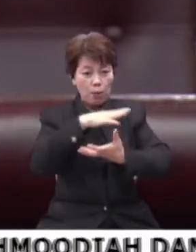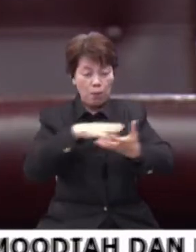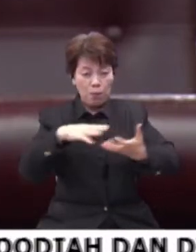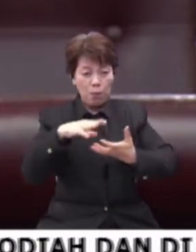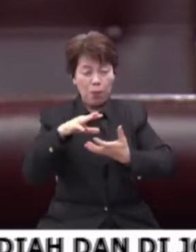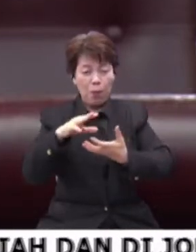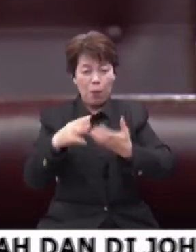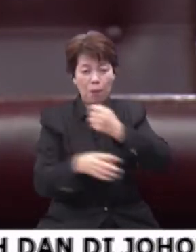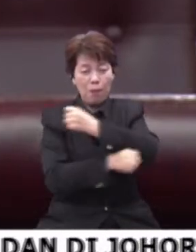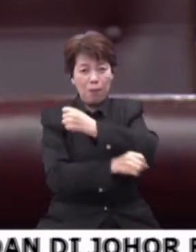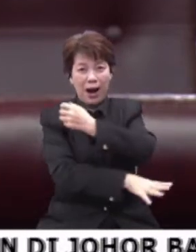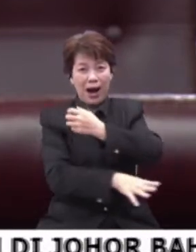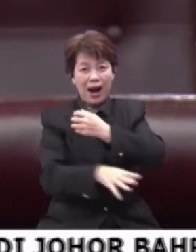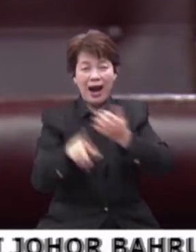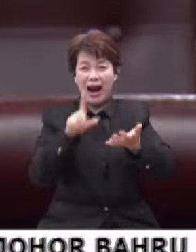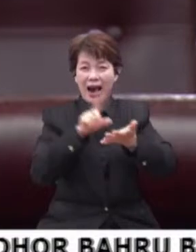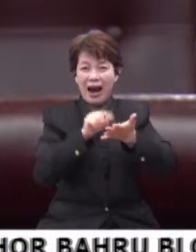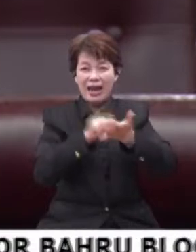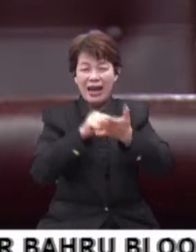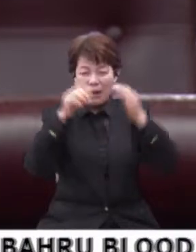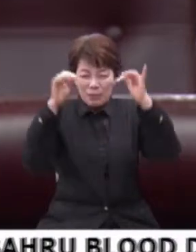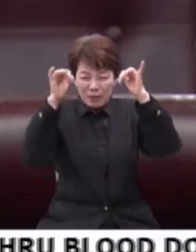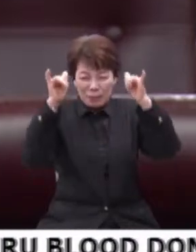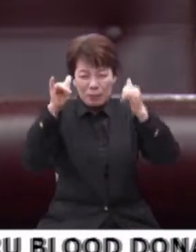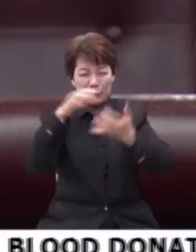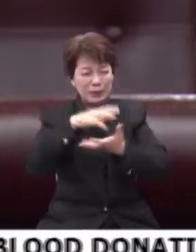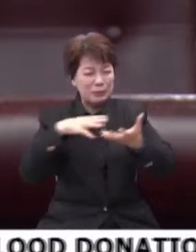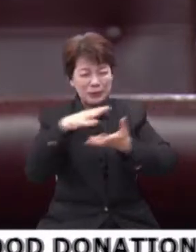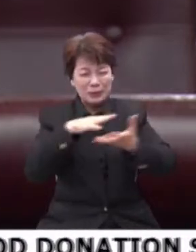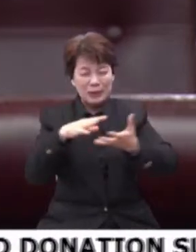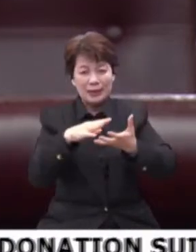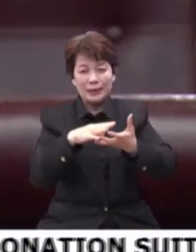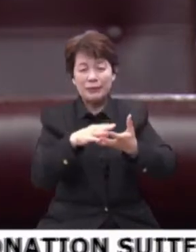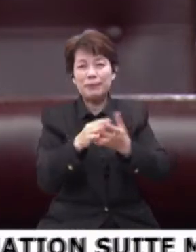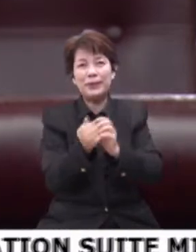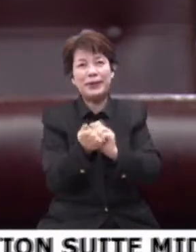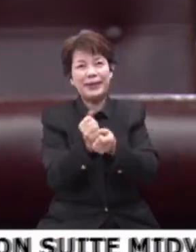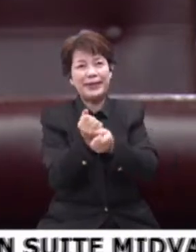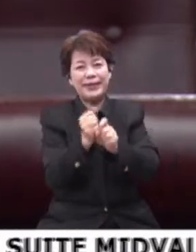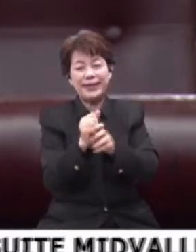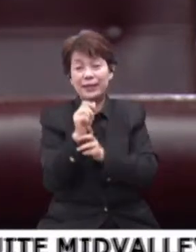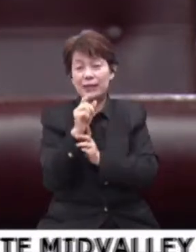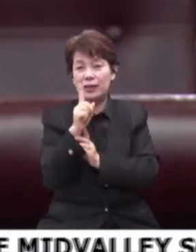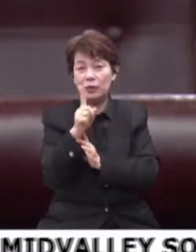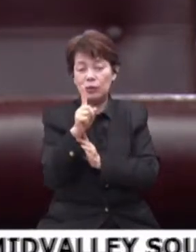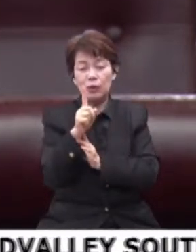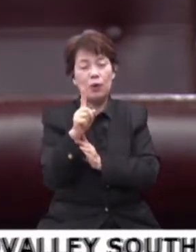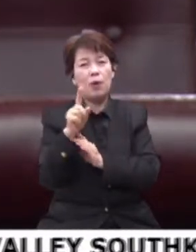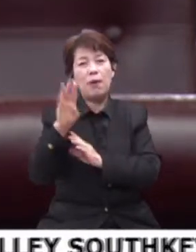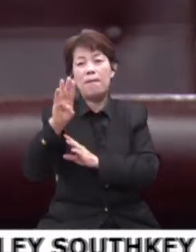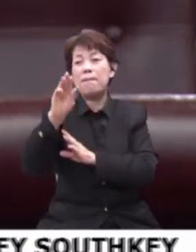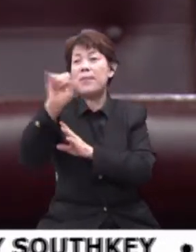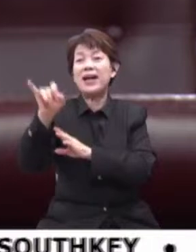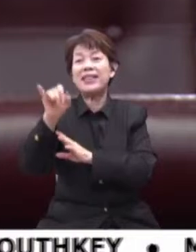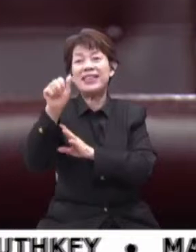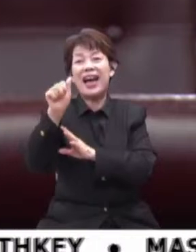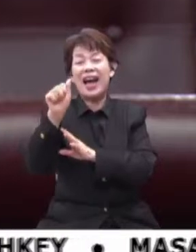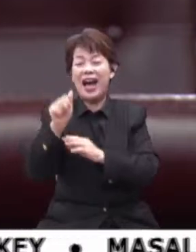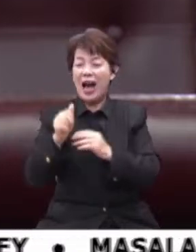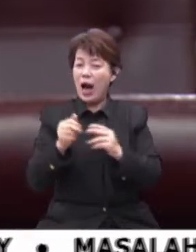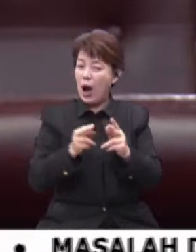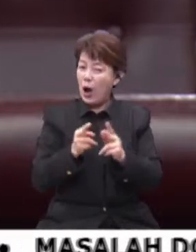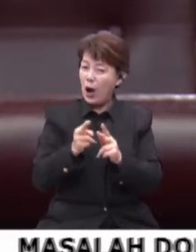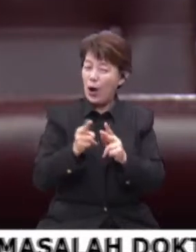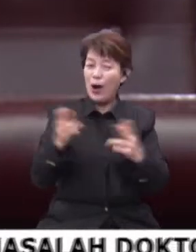dedak sekam padi dan akhirnya mereka melahirkan satu baja yang cukup baik yang diusahakan